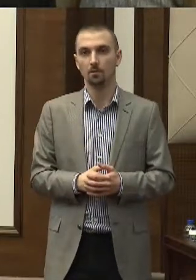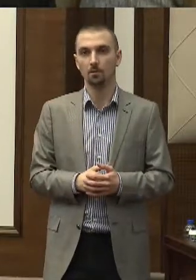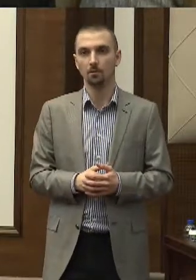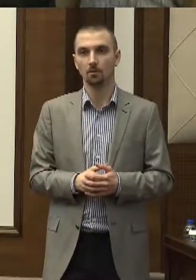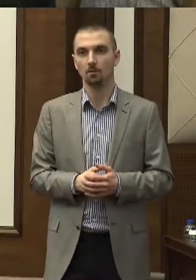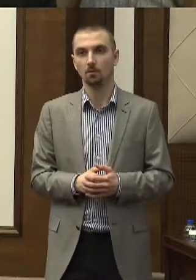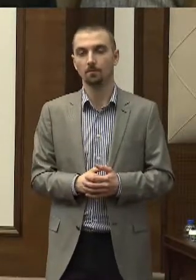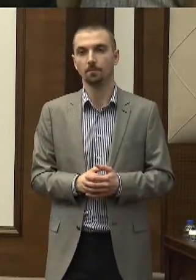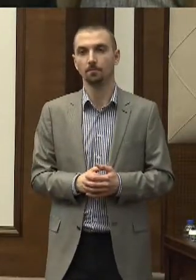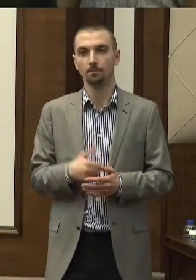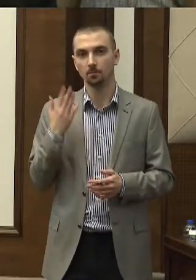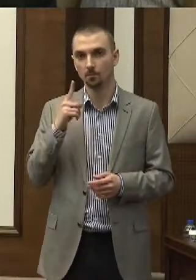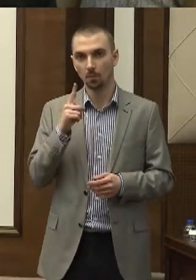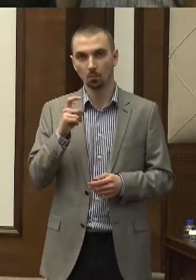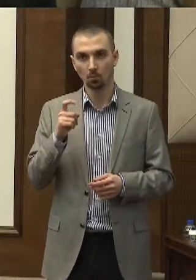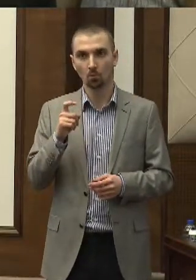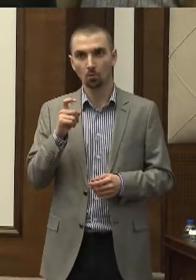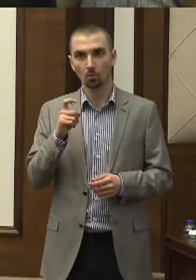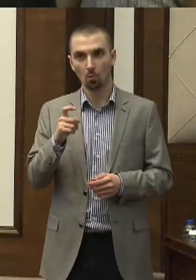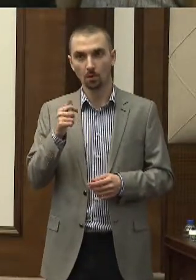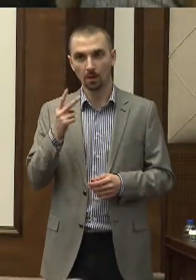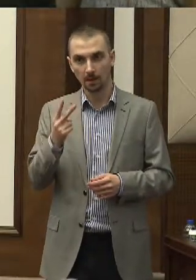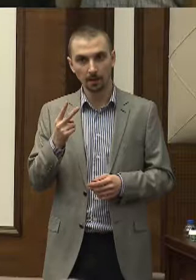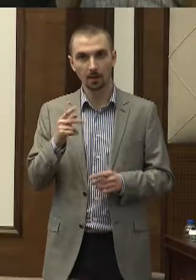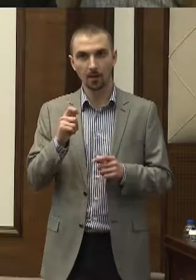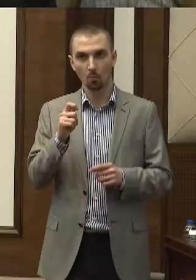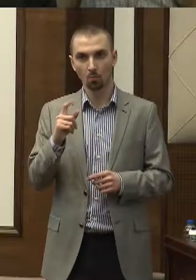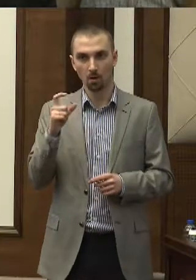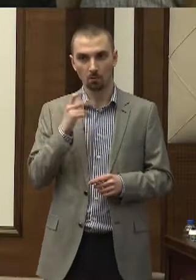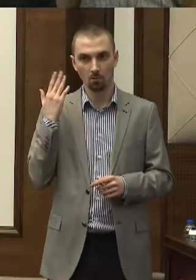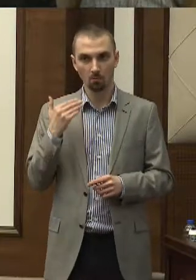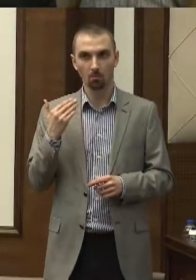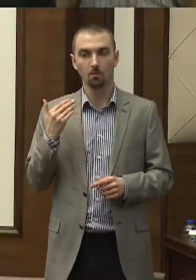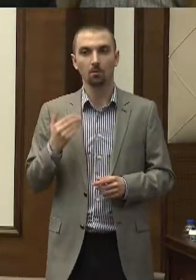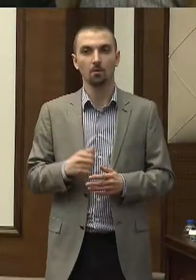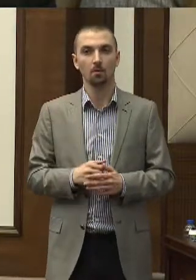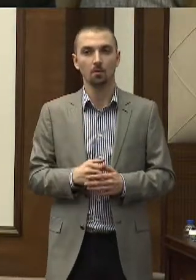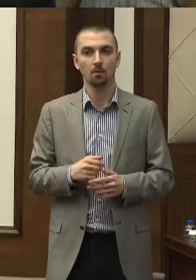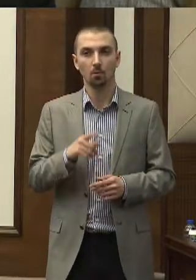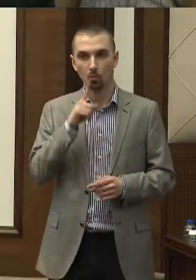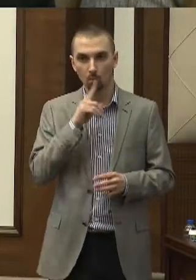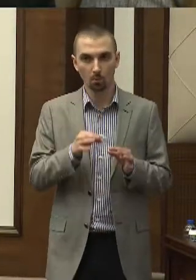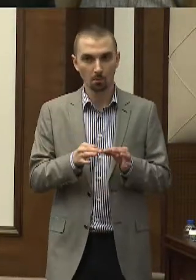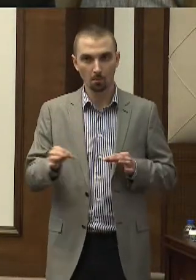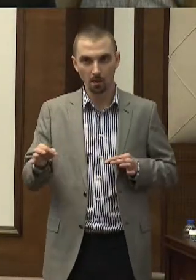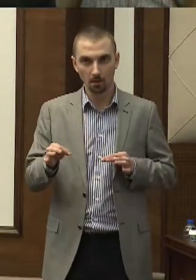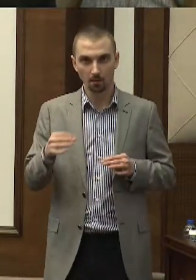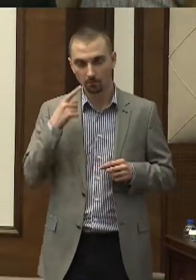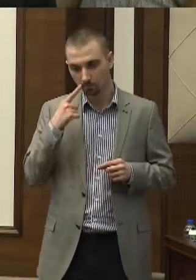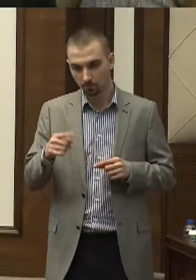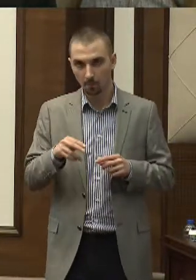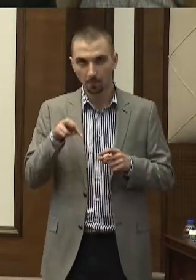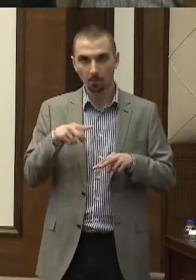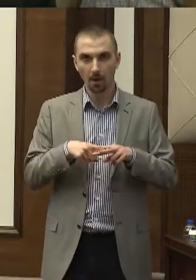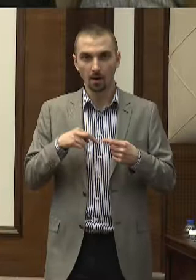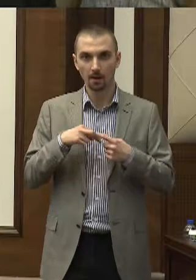destekleyecek şekilde 1992 Temmuz ayından önce burada da bulunan bu 100 metrelik sahil bandı içerisindeki